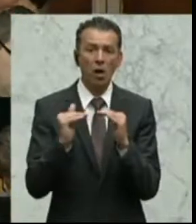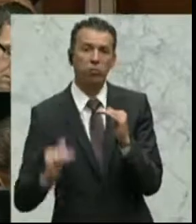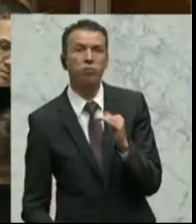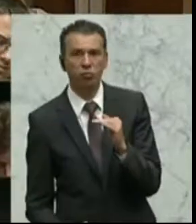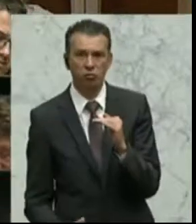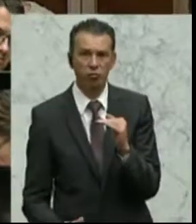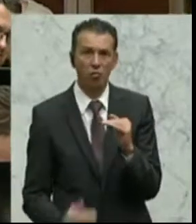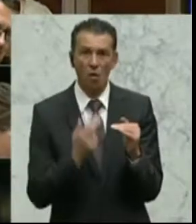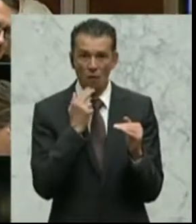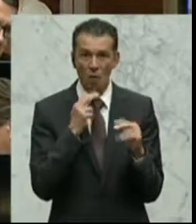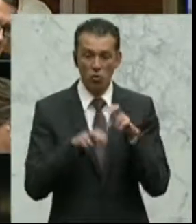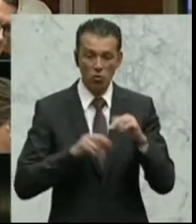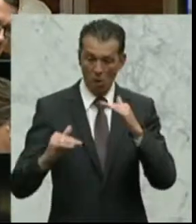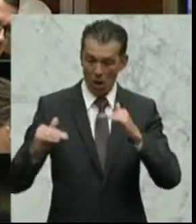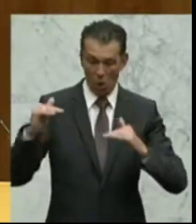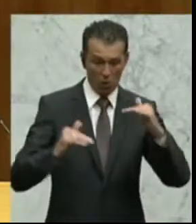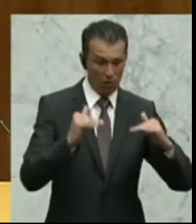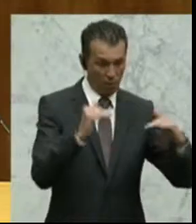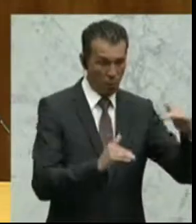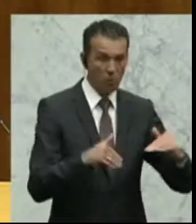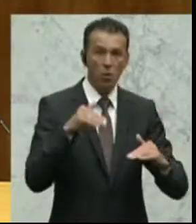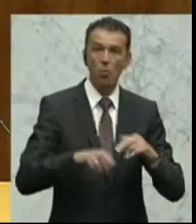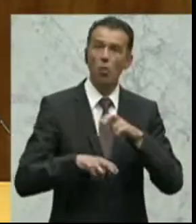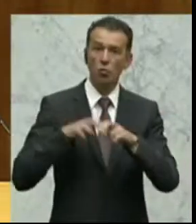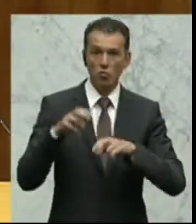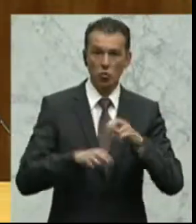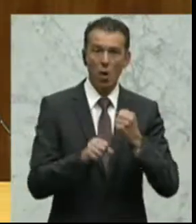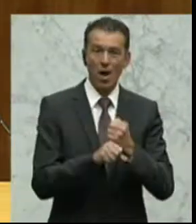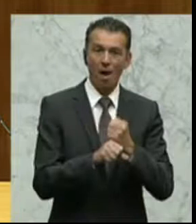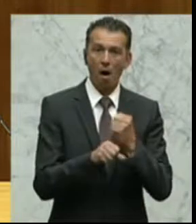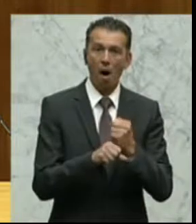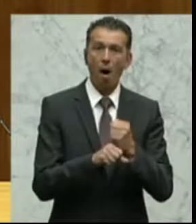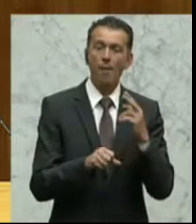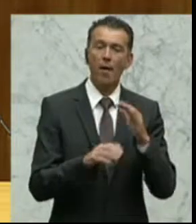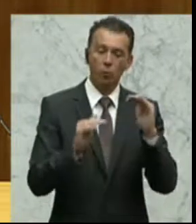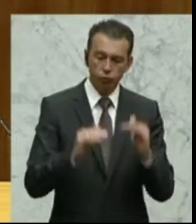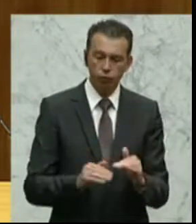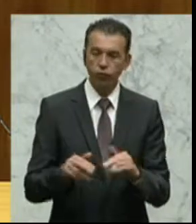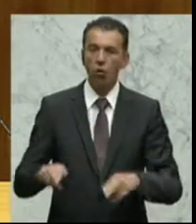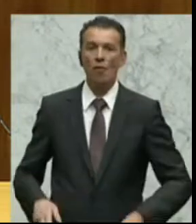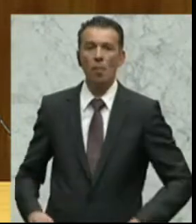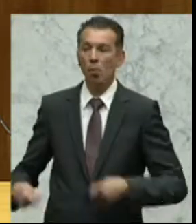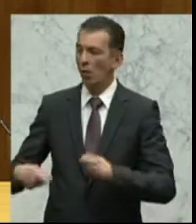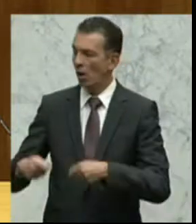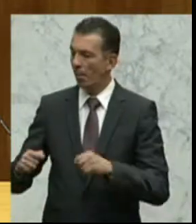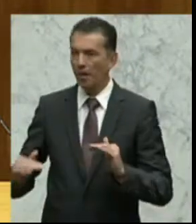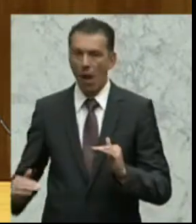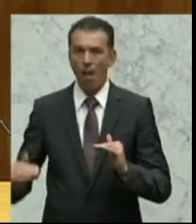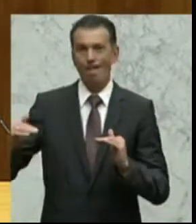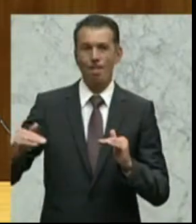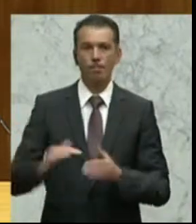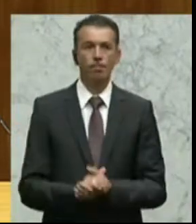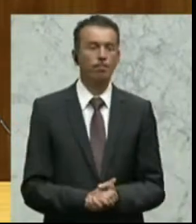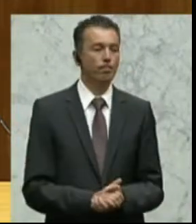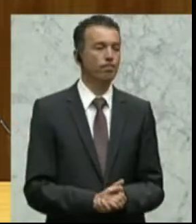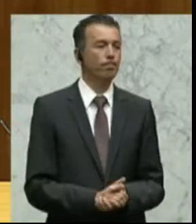wollen, dann müssen wir die Steuern und Abgaben auf Arbeit senken und auf Vermögen und Kapital in Relation dazu erhöhen. Und das ist